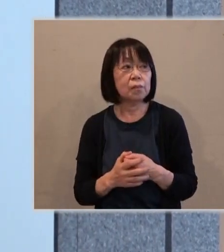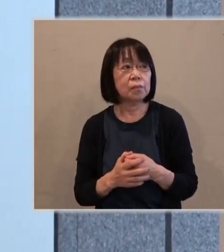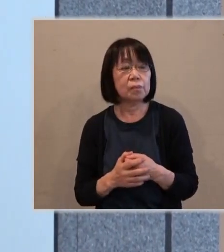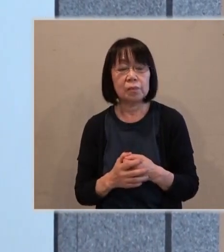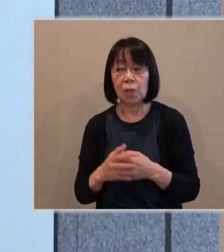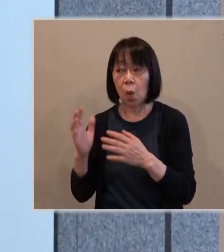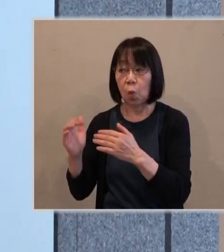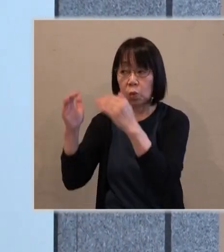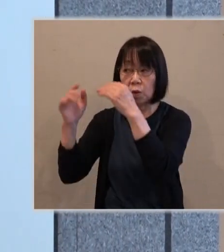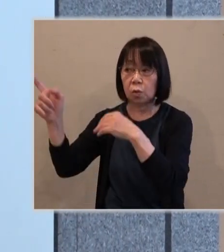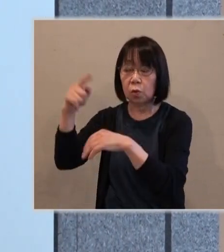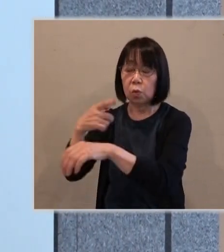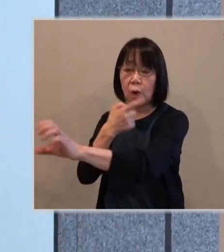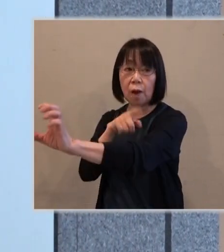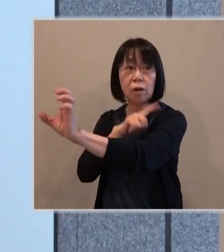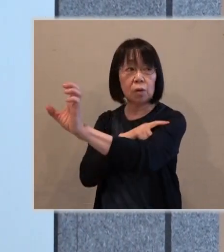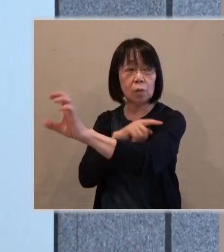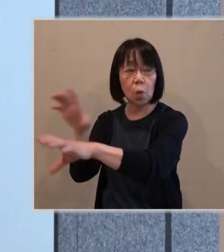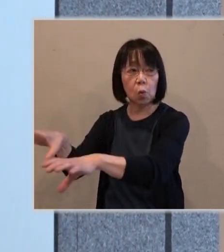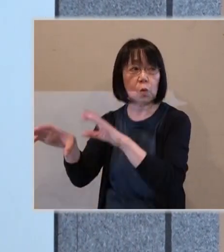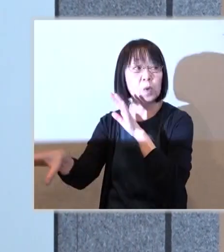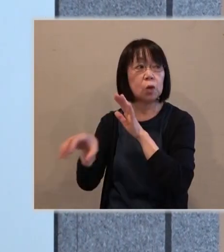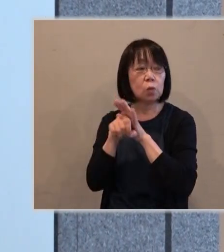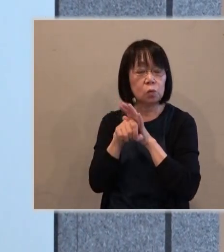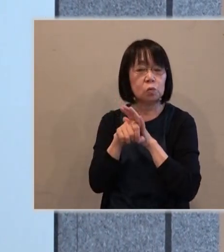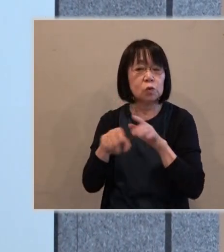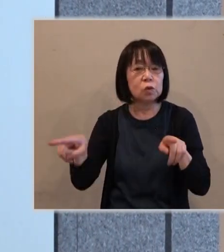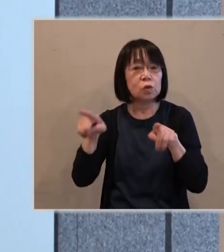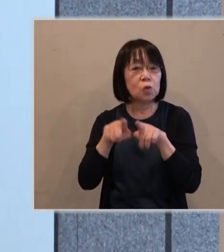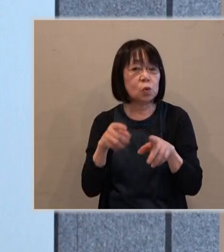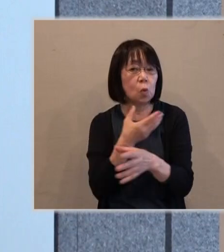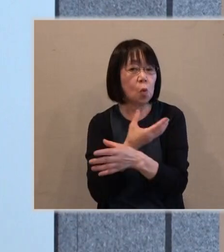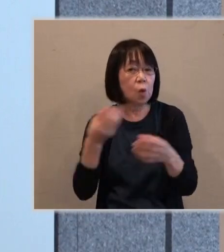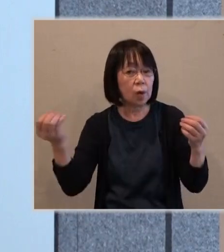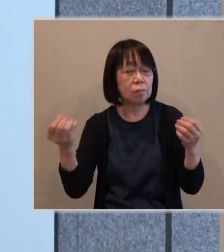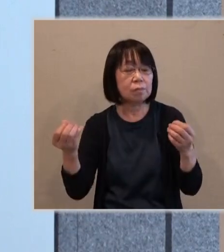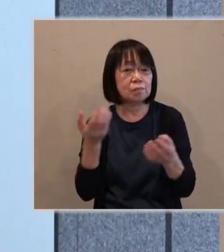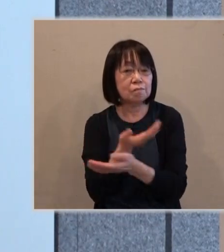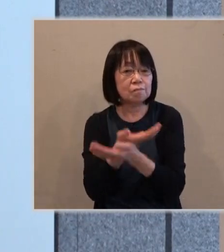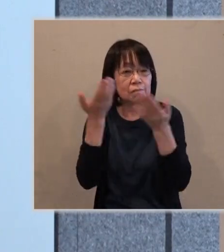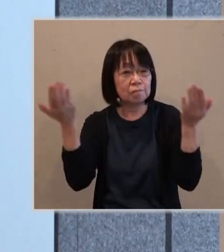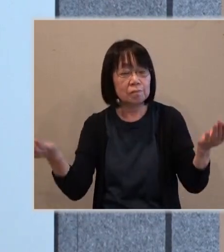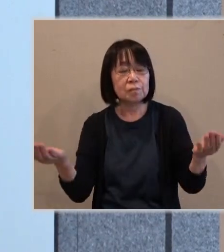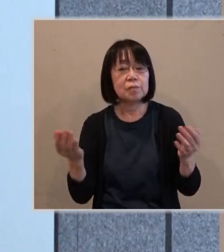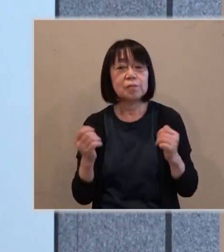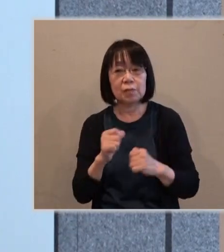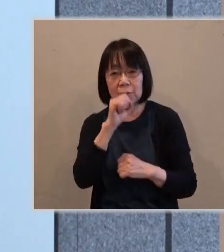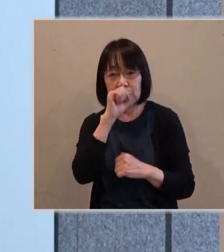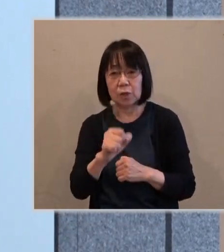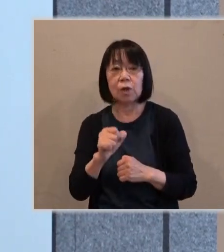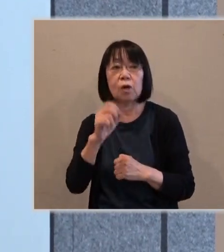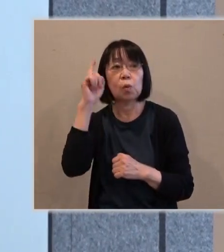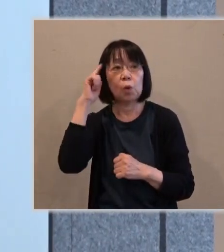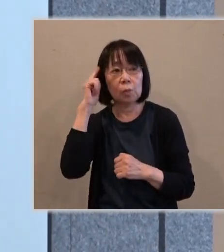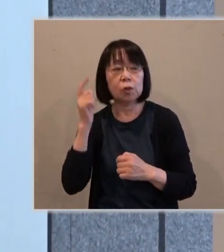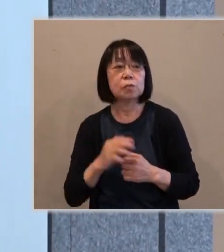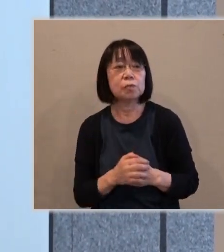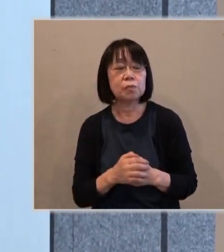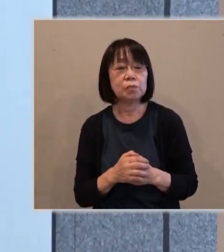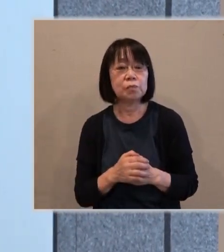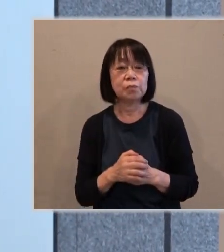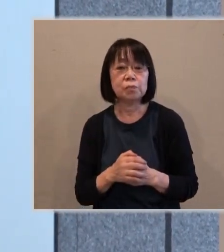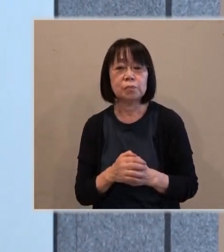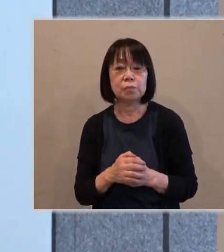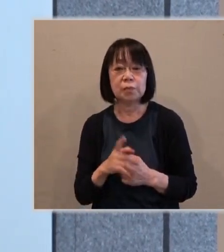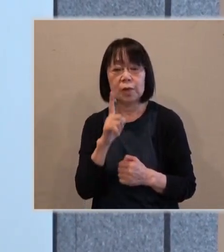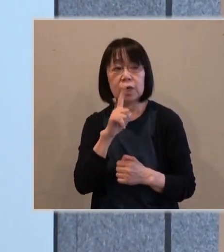の方のエネルギーも受け取るじゃないですけど、うん、一緒に交換していけばいいんじゃないのかなと思います、うん、 大事なポイントですね。次日比さんもちょっ